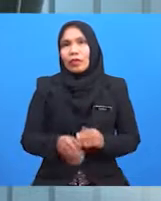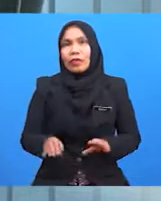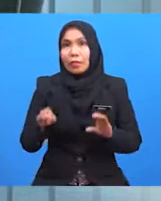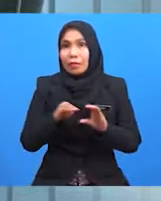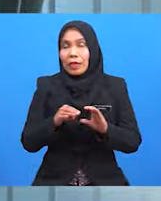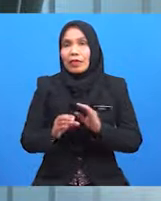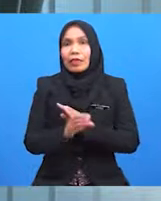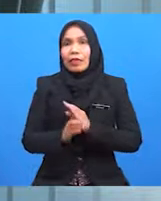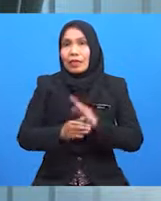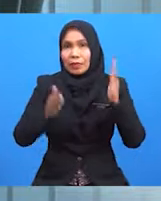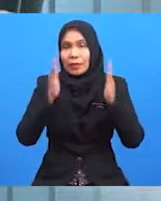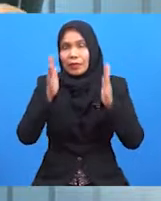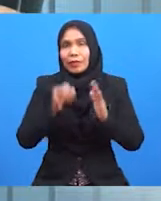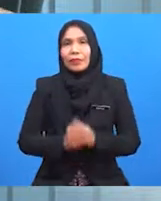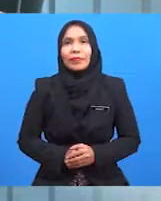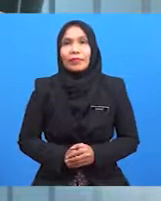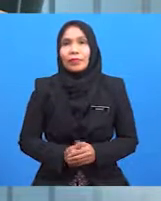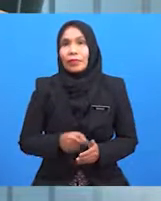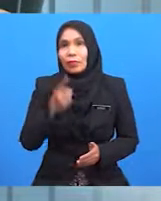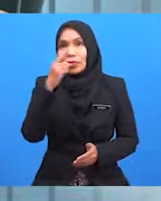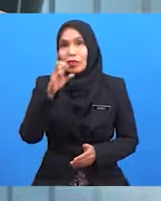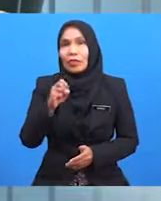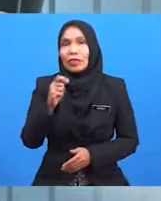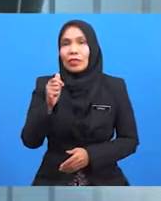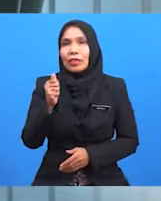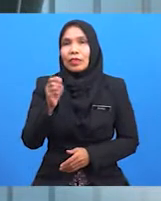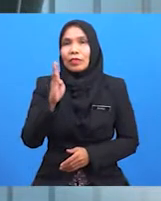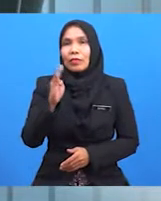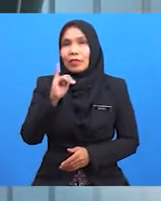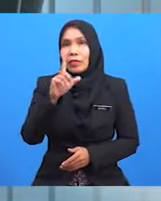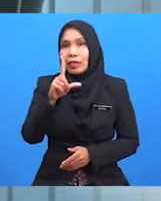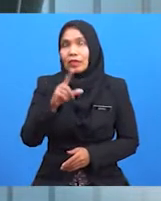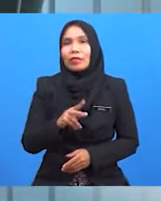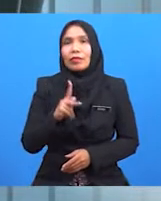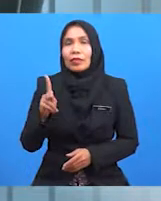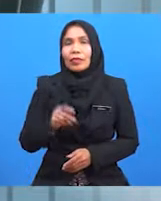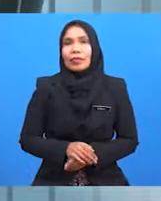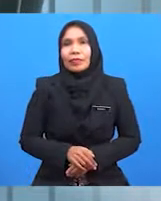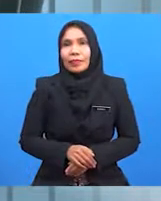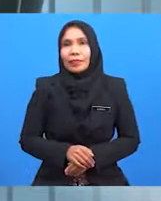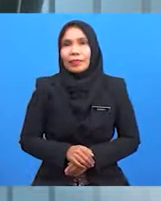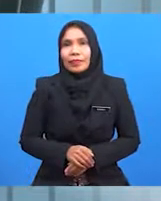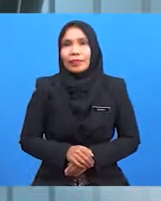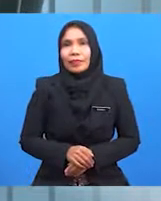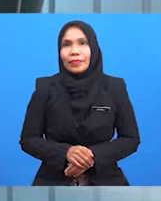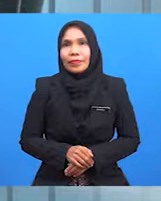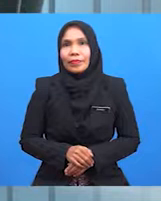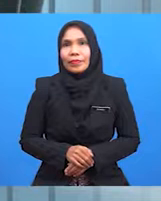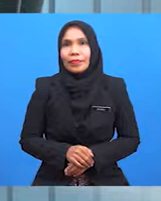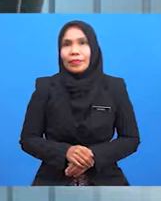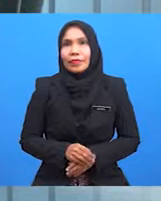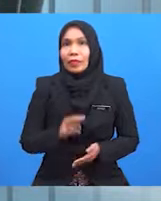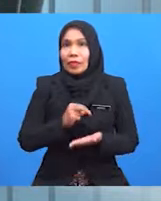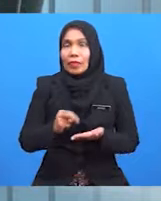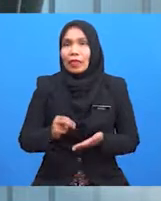Untuk menjawab soalan di atas, marilah kita belajar tentang 3 kaedah Bank Pusat menstabilkan